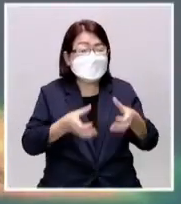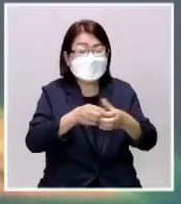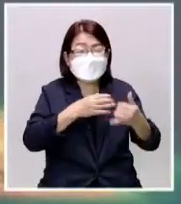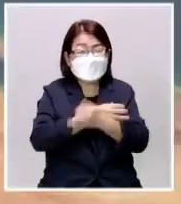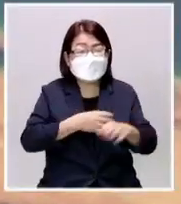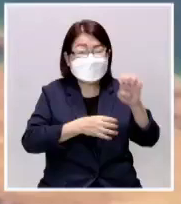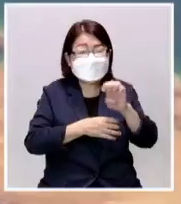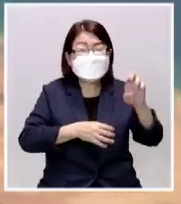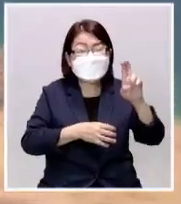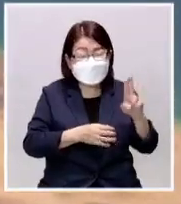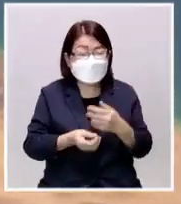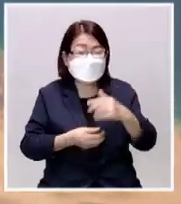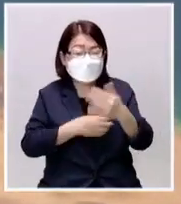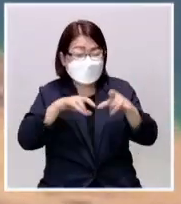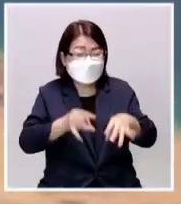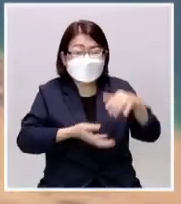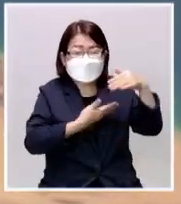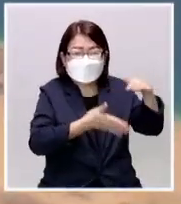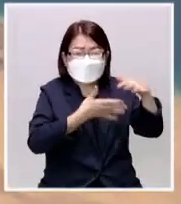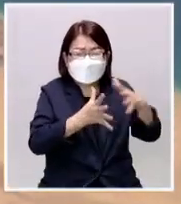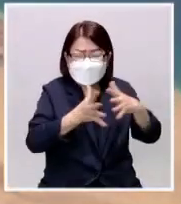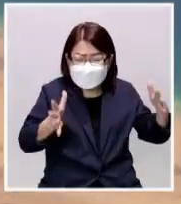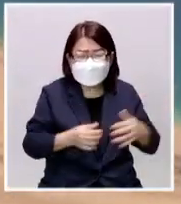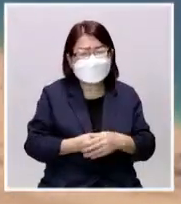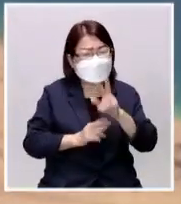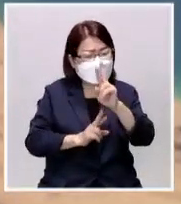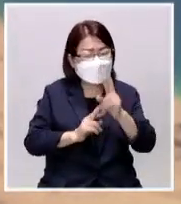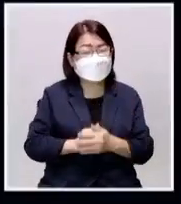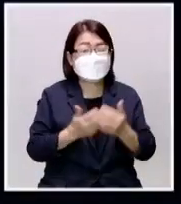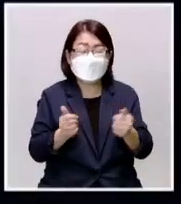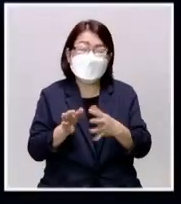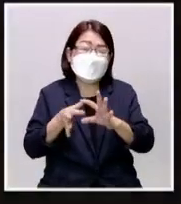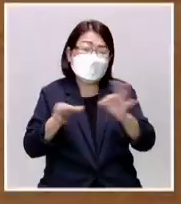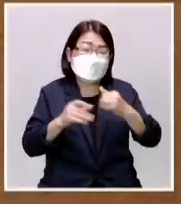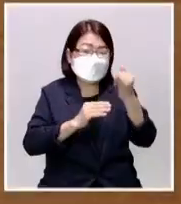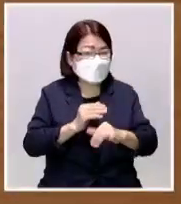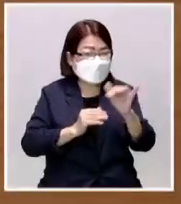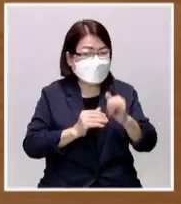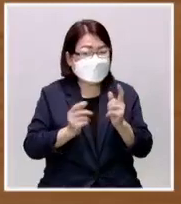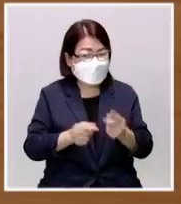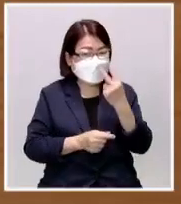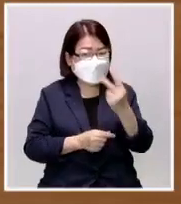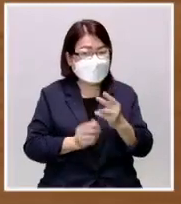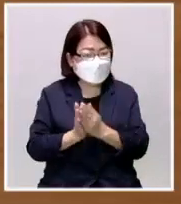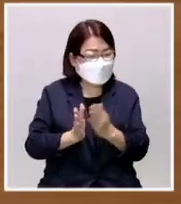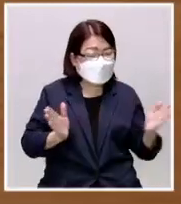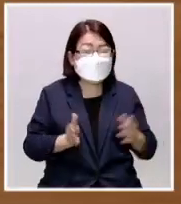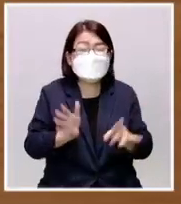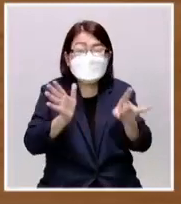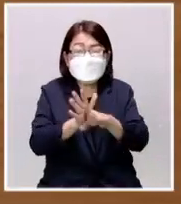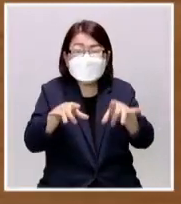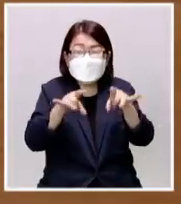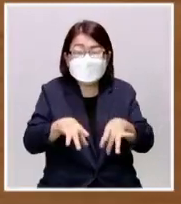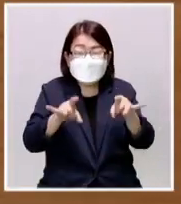เปนอดัก 3 ของ Australia นั่นเองเพราฉะนั้นื่องนี้ยงคงต้องปลอดูอีกยาวเลยนะคะคุ Thoy คุ Milต้องดูวายสดแล้ว Australia